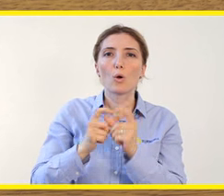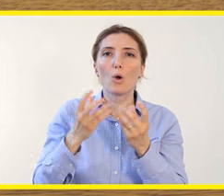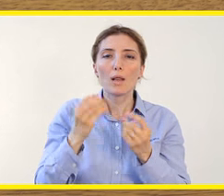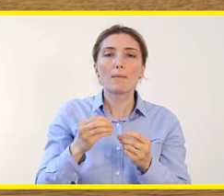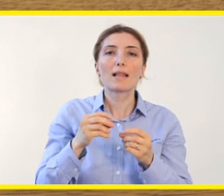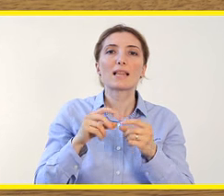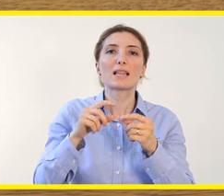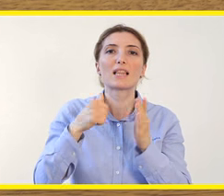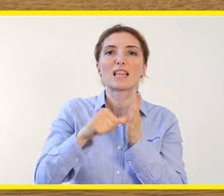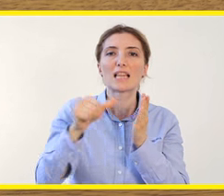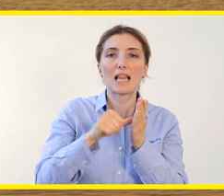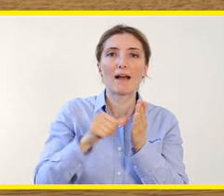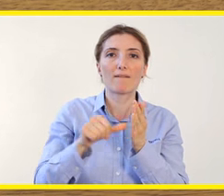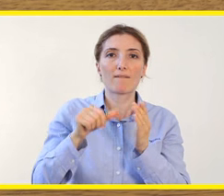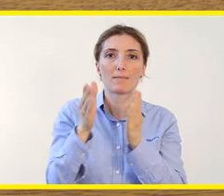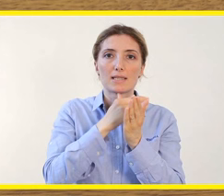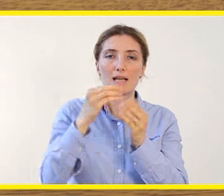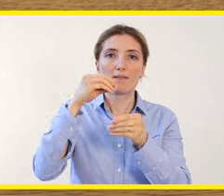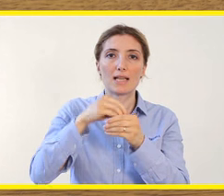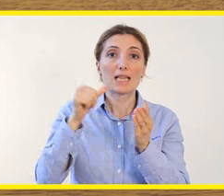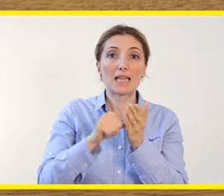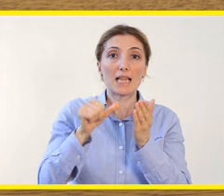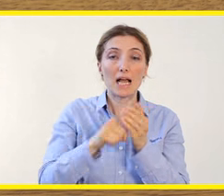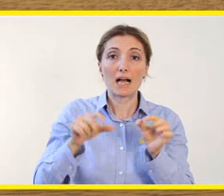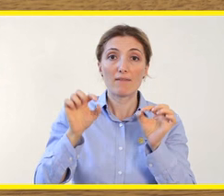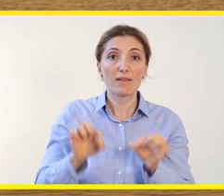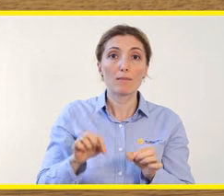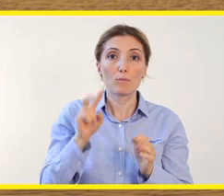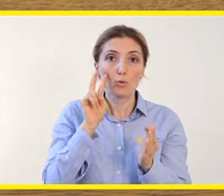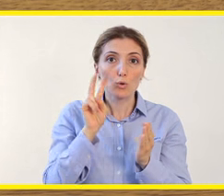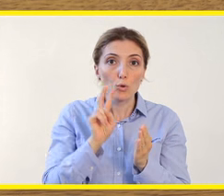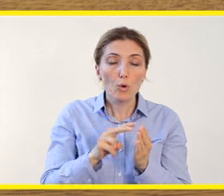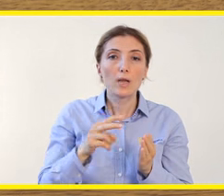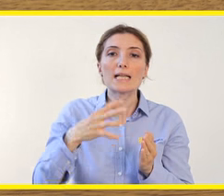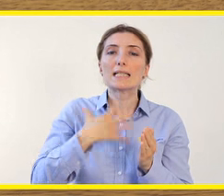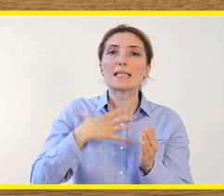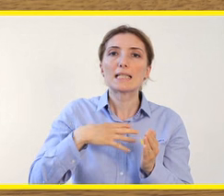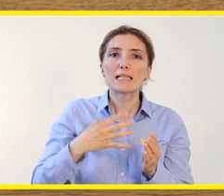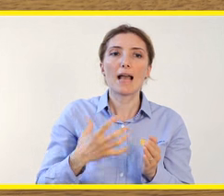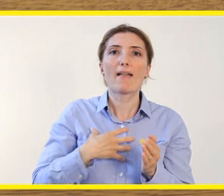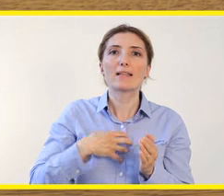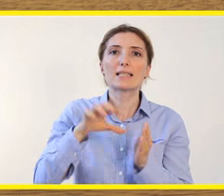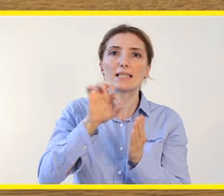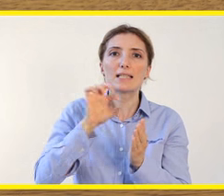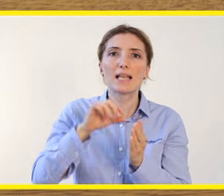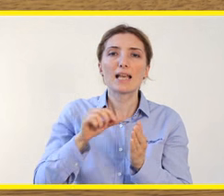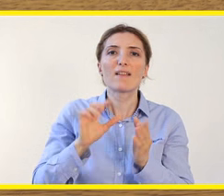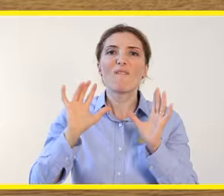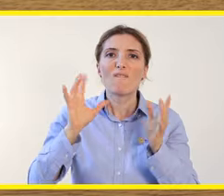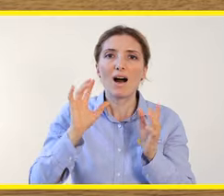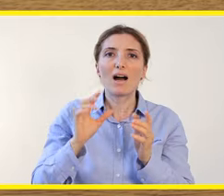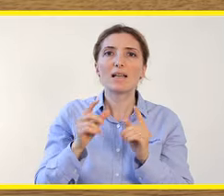Selin'e sorular sorabilirsiniz. Takvim kartında ise takviminizi görüntüleyebilir, seçtiğiniz güne ait